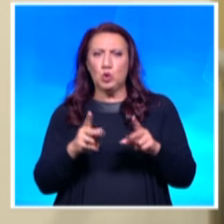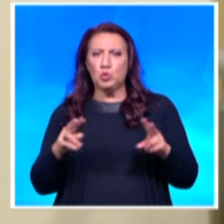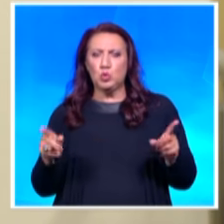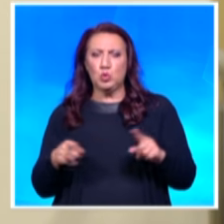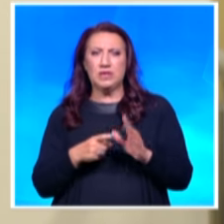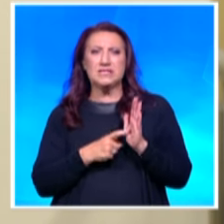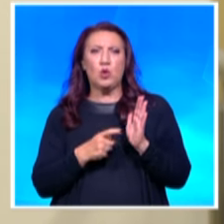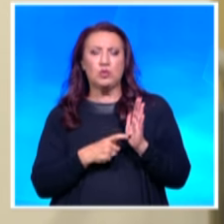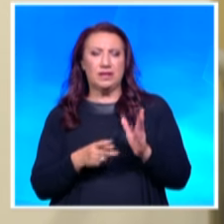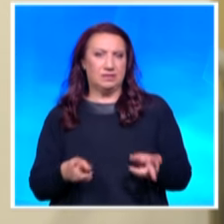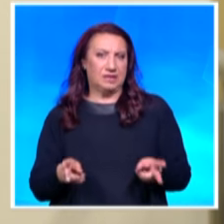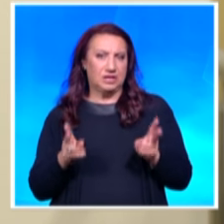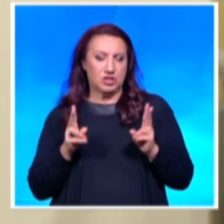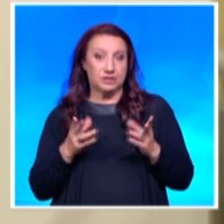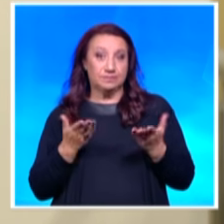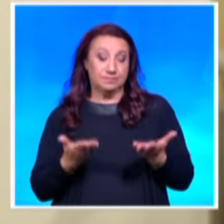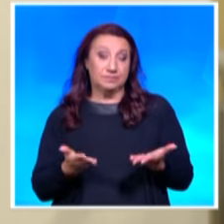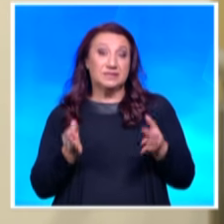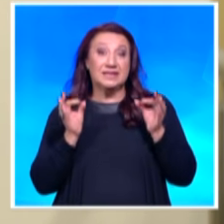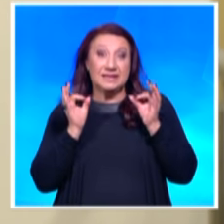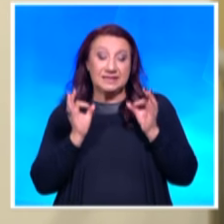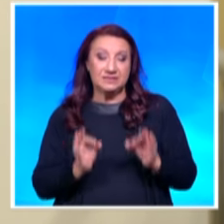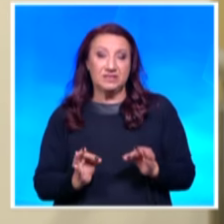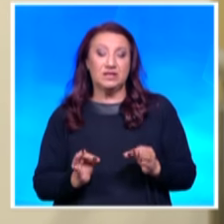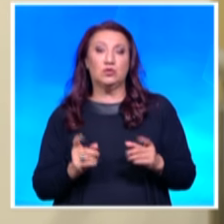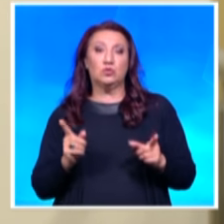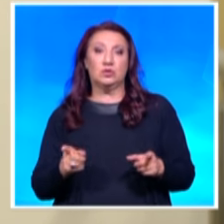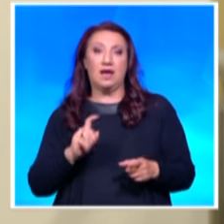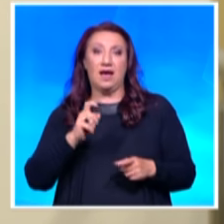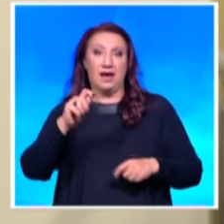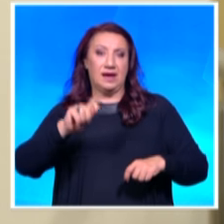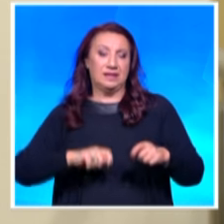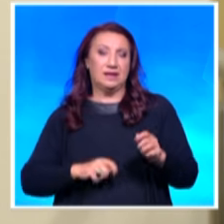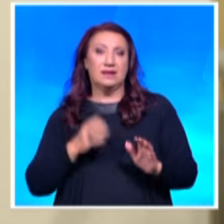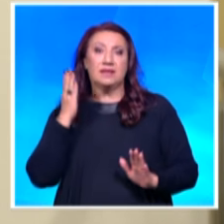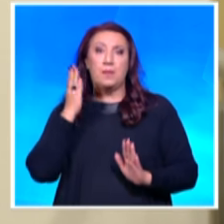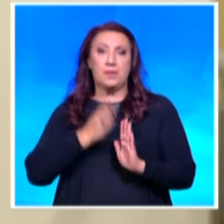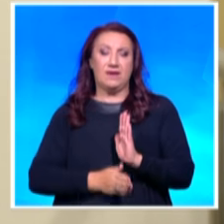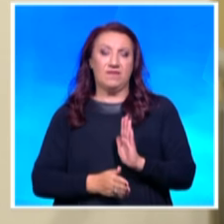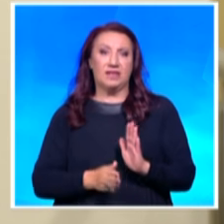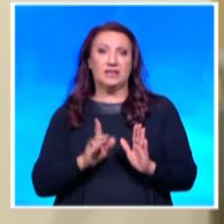законодателни решения, които действително да гарантират правата на жертвите